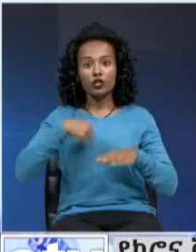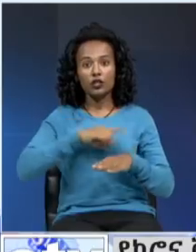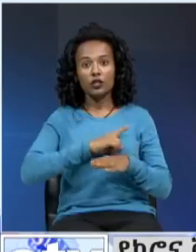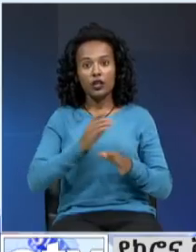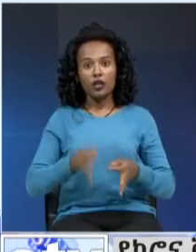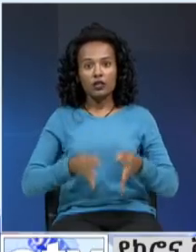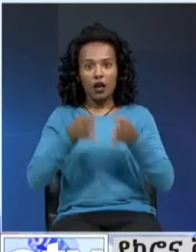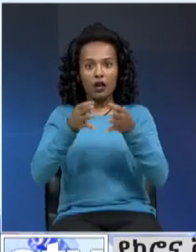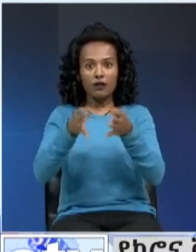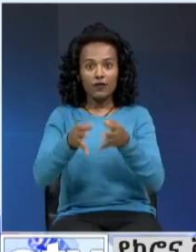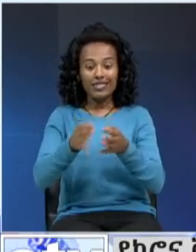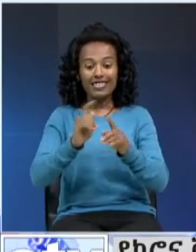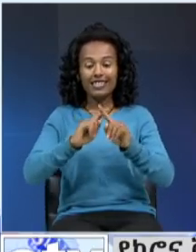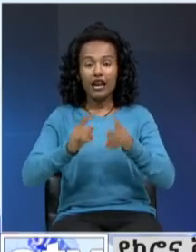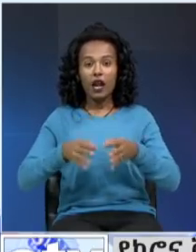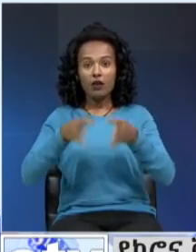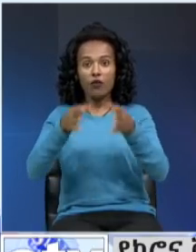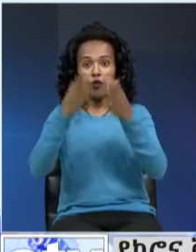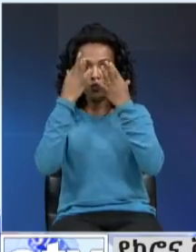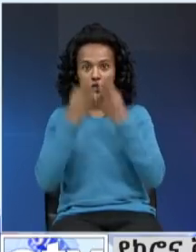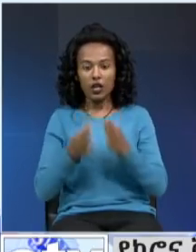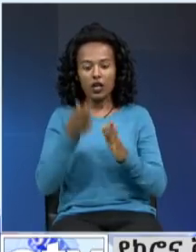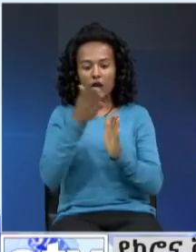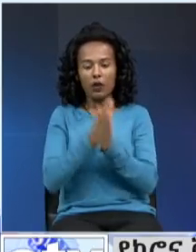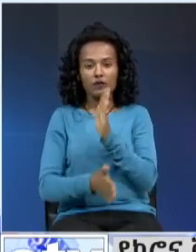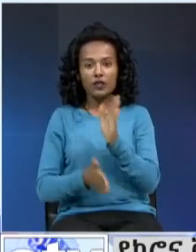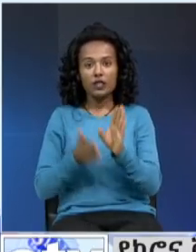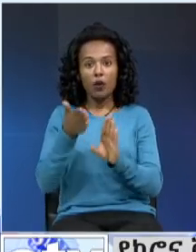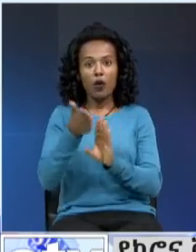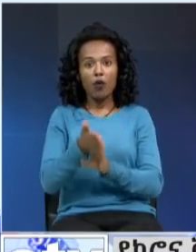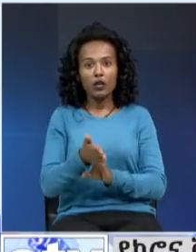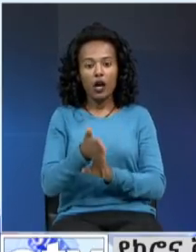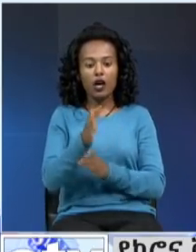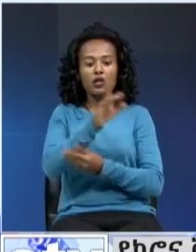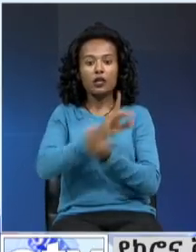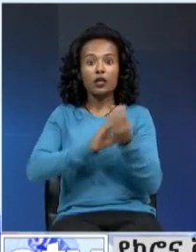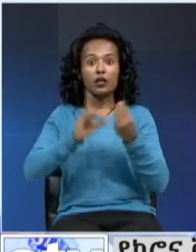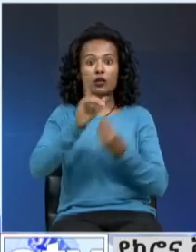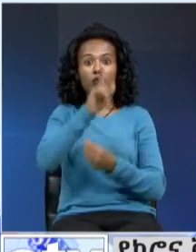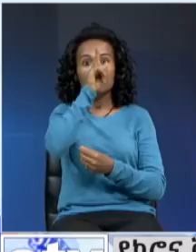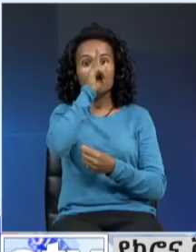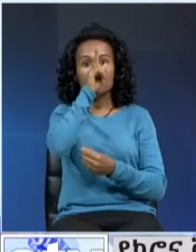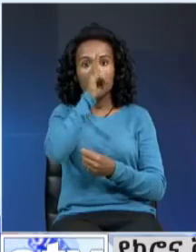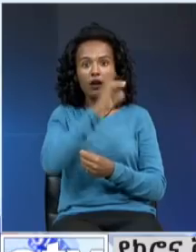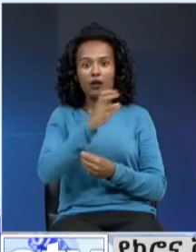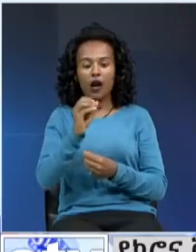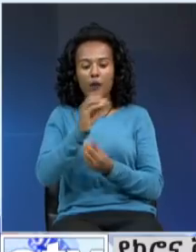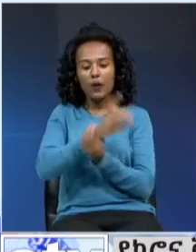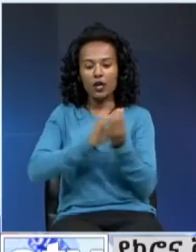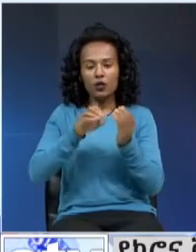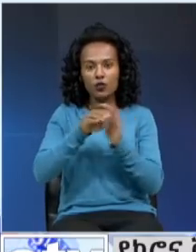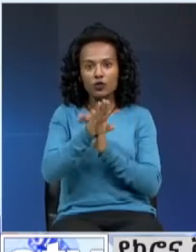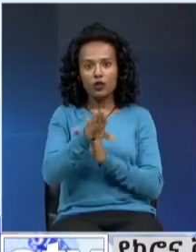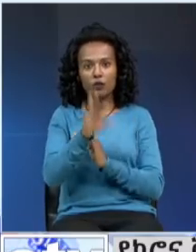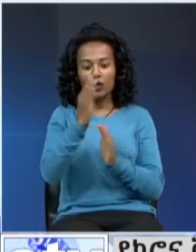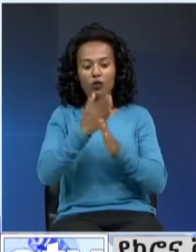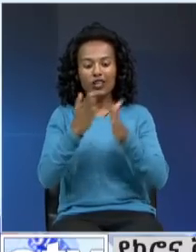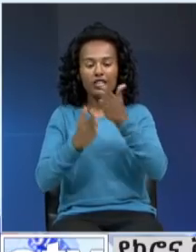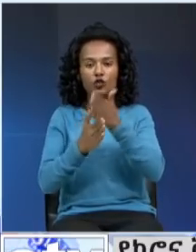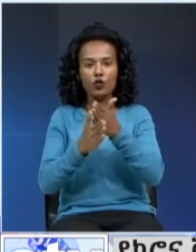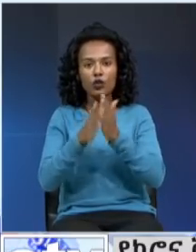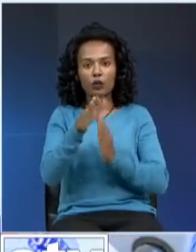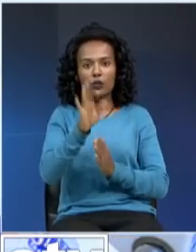ያስተላልፈን። የተላለፈው ውሳኔ ከመስፈጸም አኳያ የክልሉ ጸጥታ መዋቅርና እንዲሁም በክልሉ ውስጥ በየደረጃው